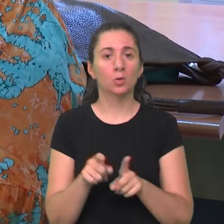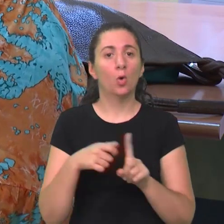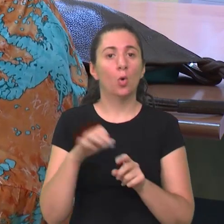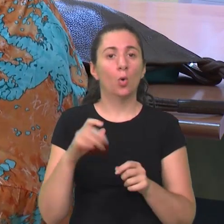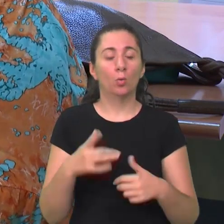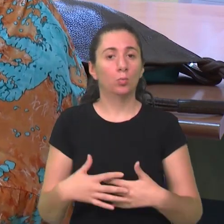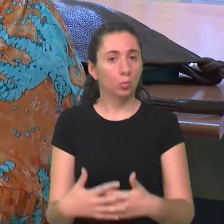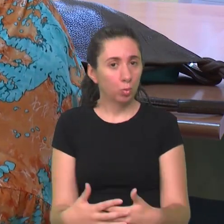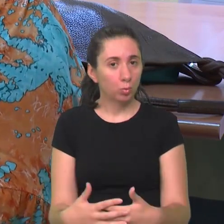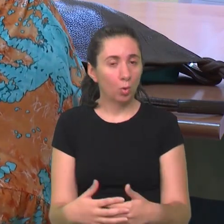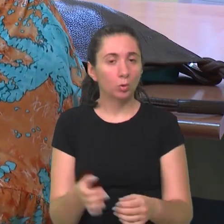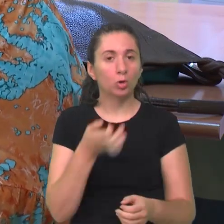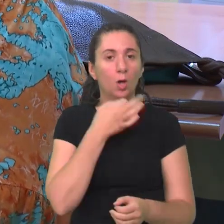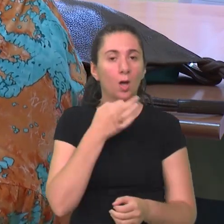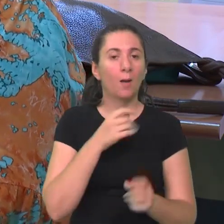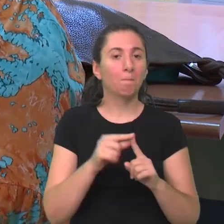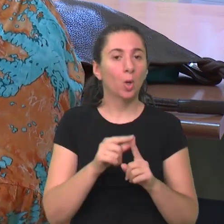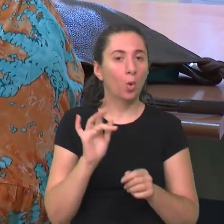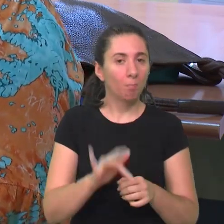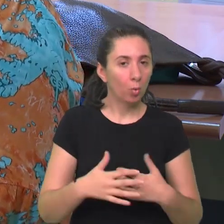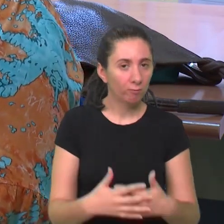Kontraceptivi, trudnoća, zapravo